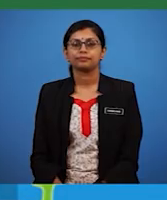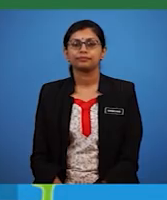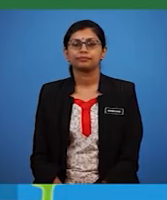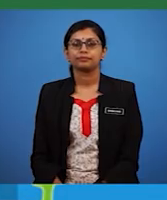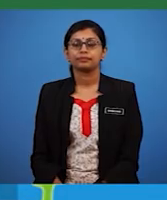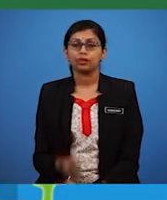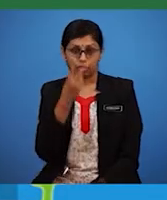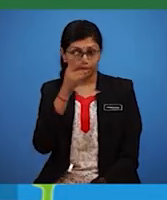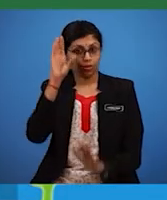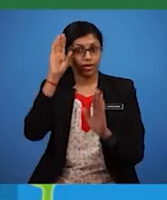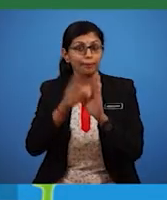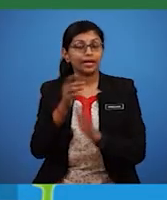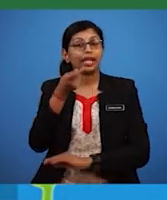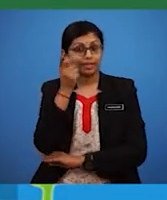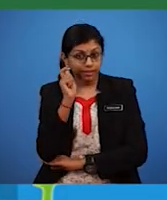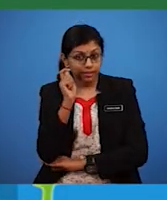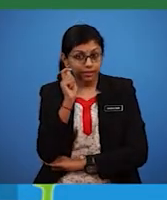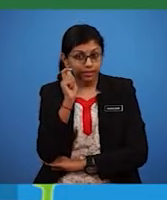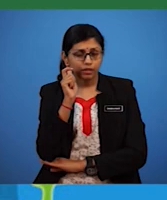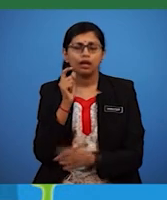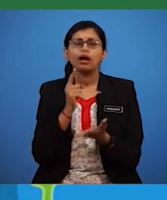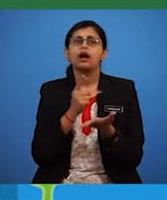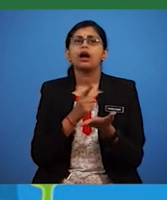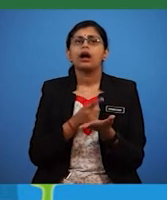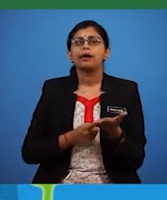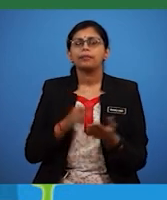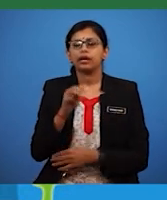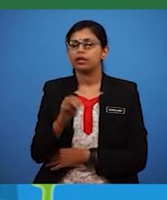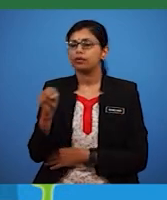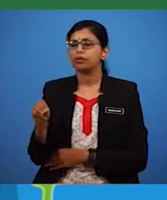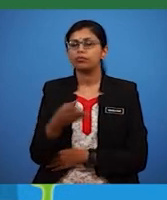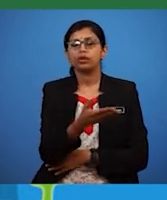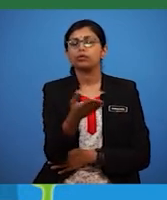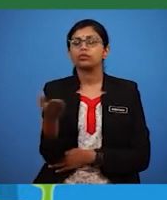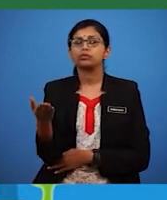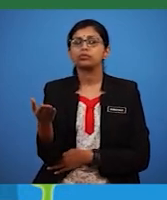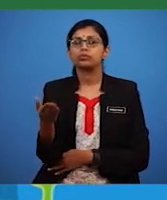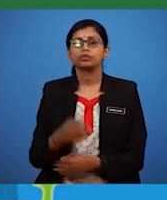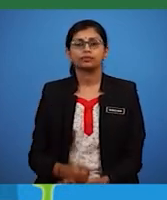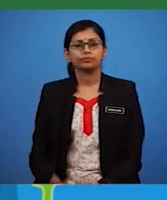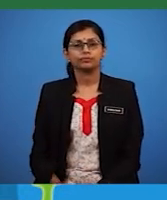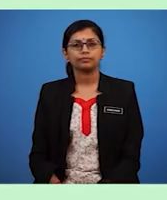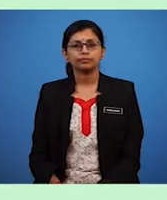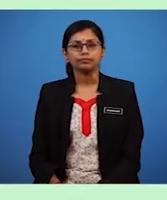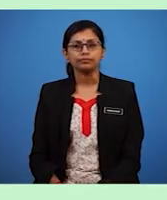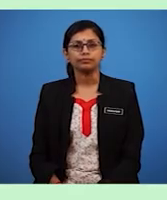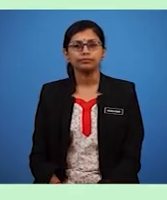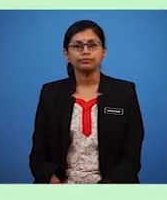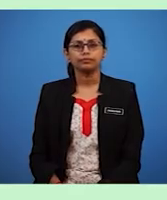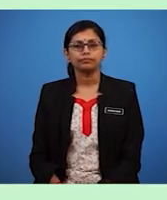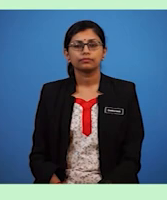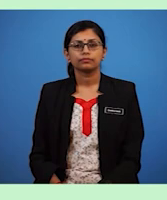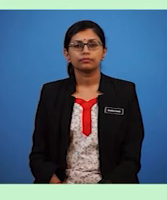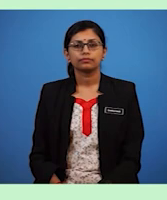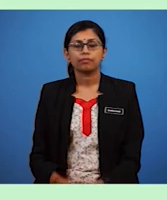Berdasarkan analogi tadi, apakah yang murid-murid boleh katakan tentang